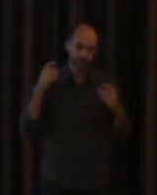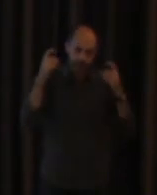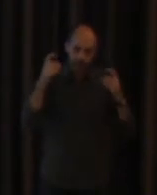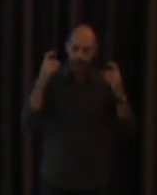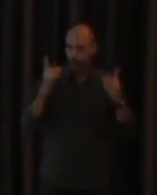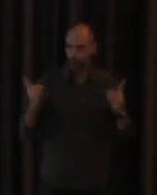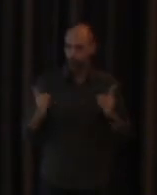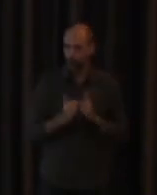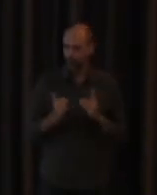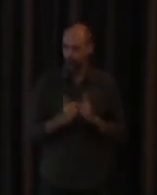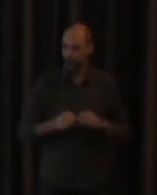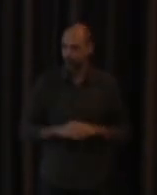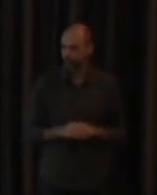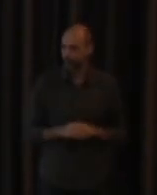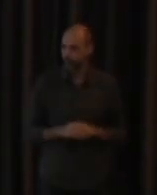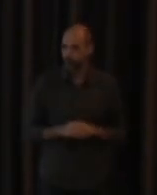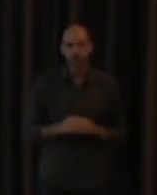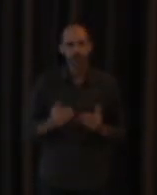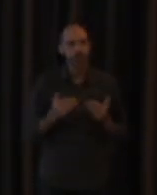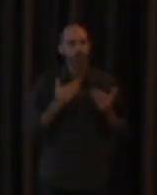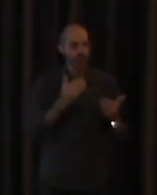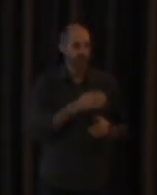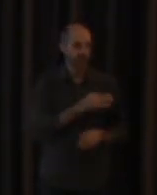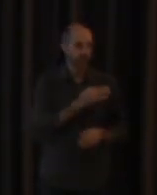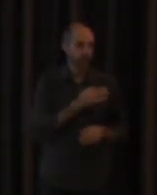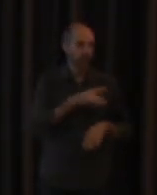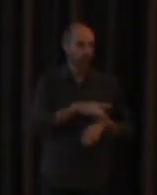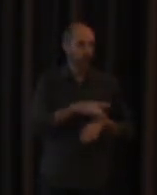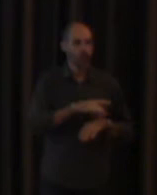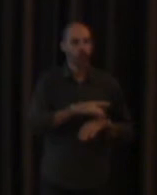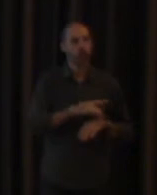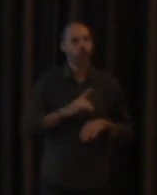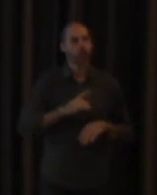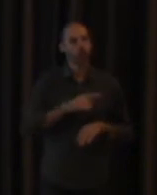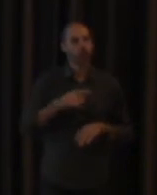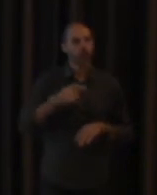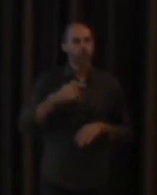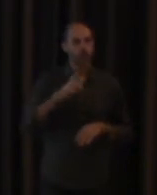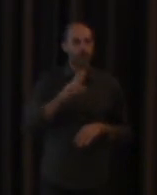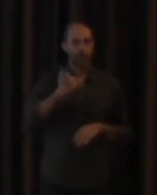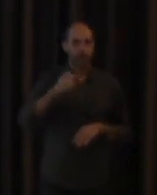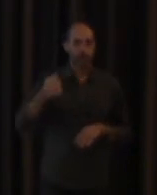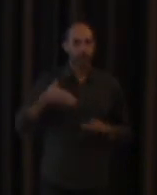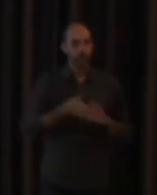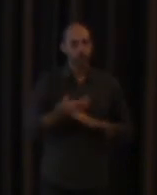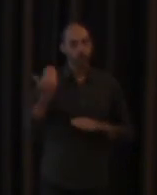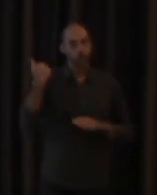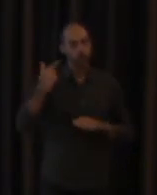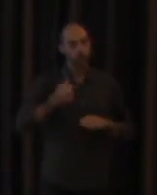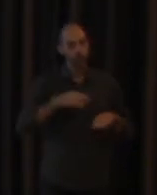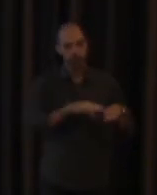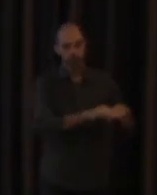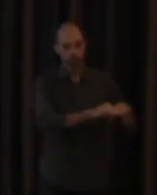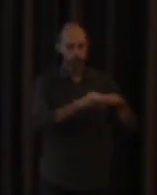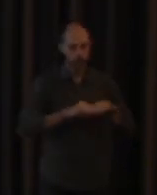molt breu, agraint a la conferenciant, a la doctora Gemma Rigau, que hagi acceptat la invitació que li vam fer fa uns mesos per venir a